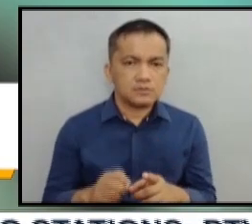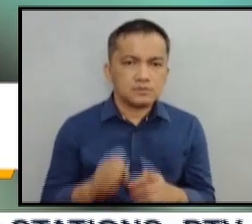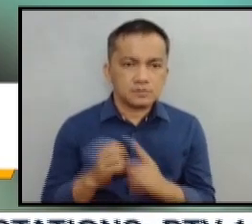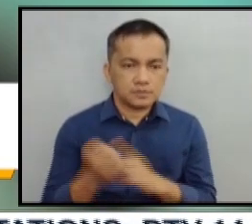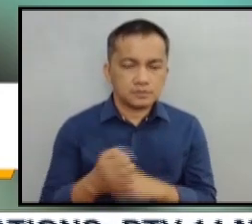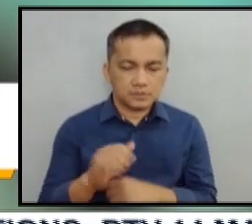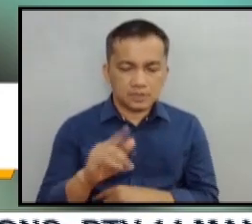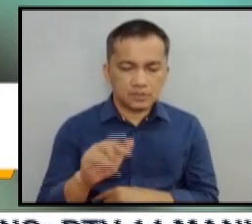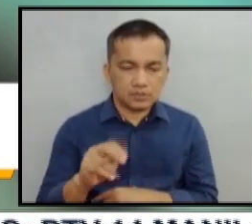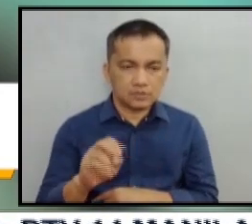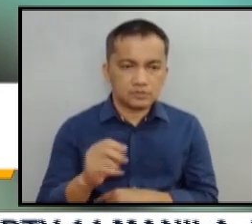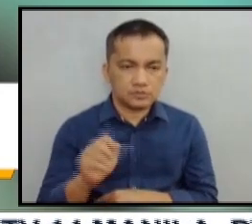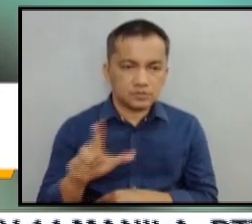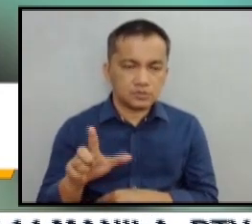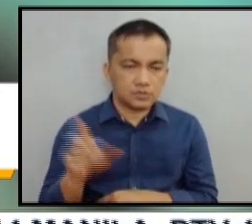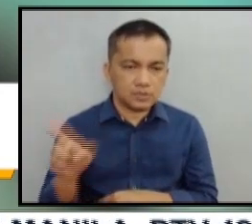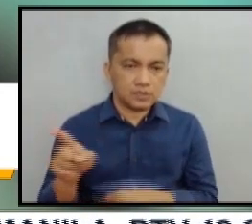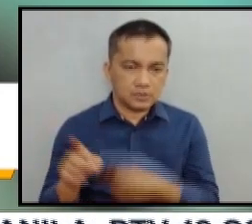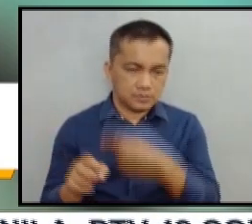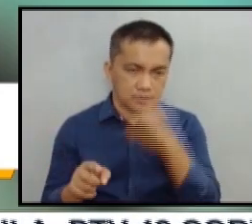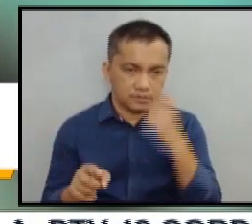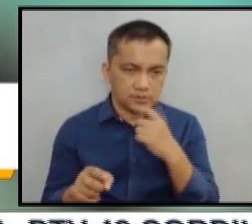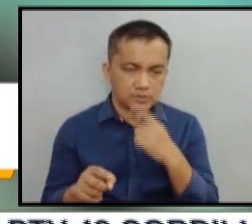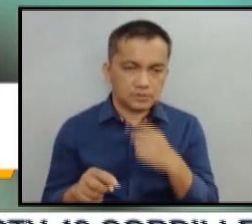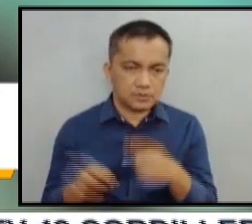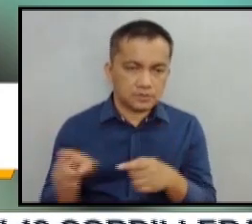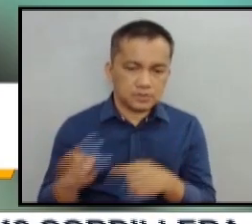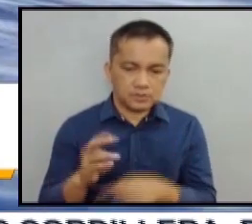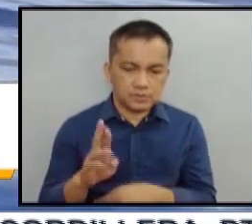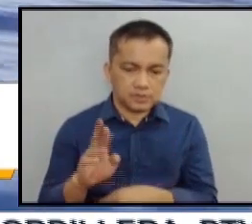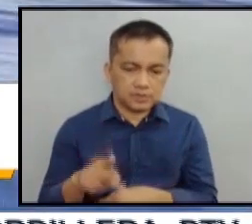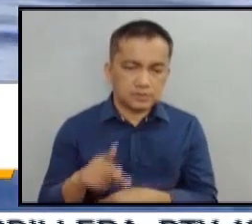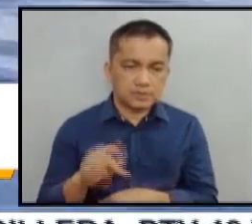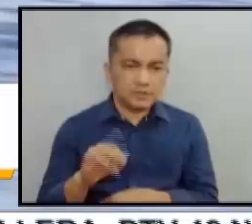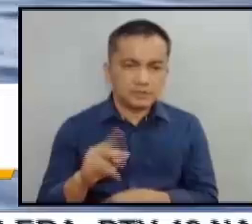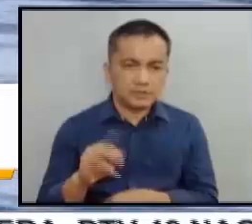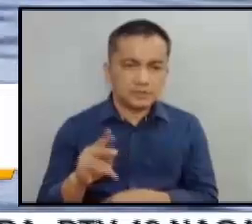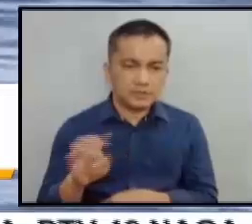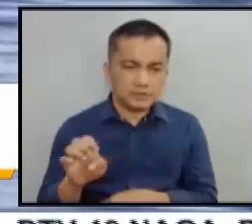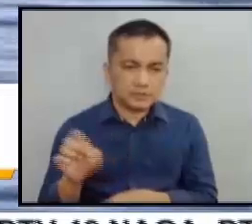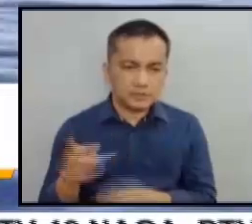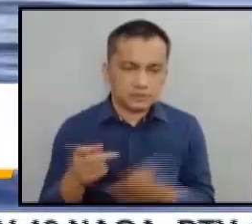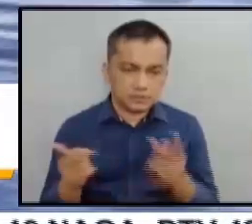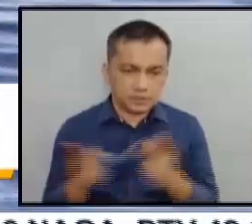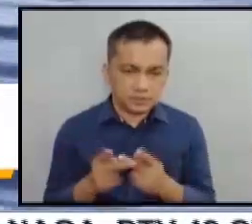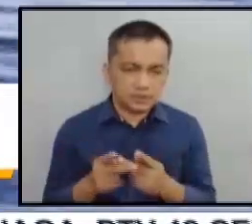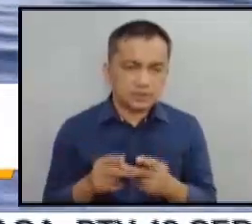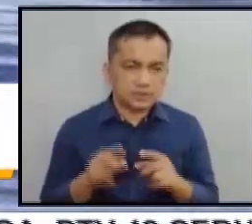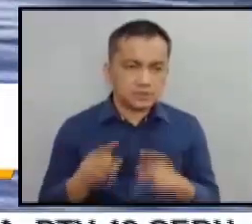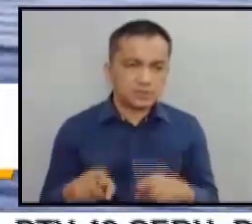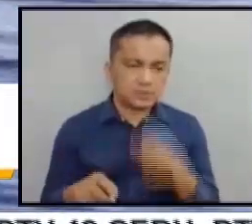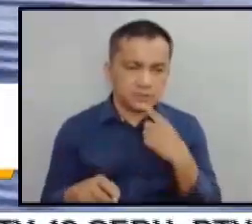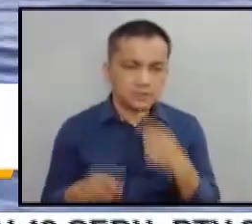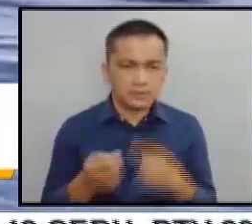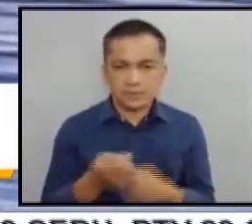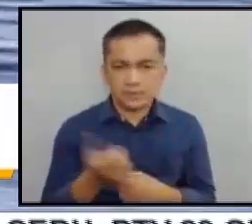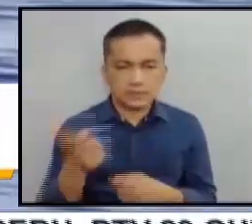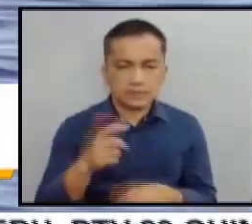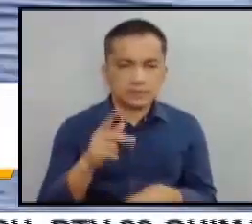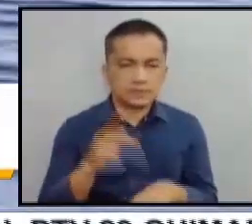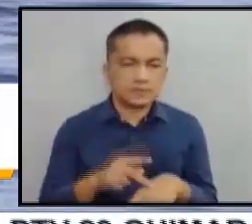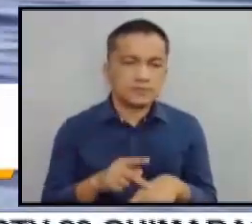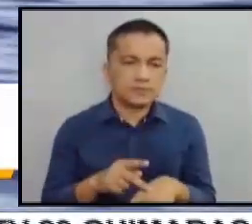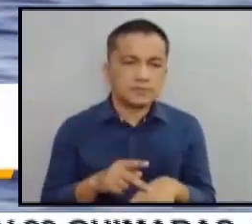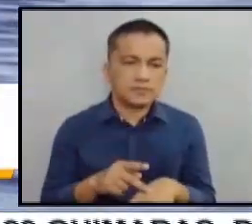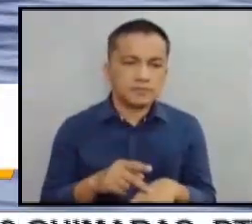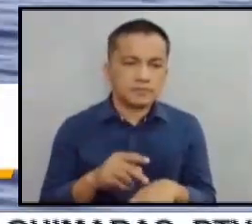At yan ay dahil daw sa presensya ng BRP Sierra Madre sa lugar, kasabay ang pag-iit na dapat tanggalin na ng Pilipinas ang